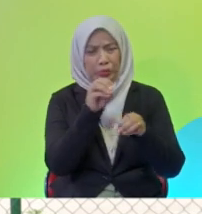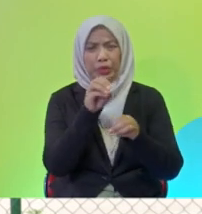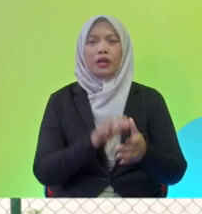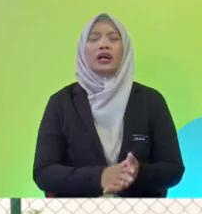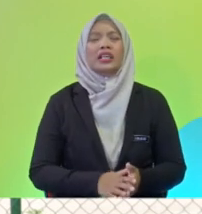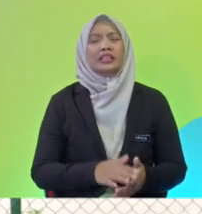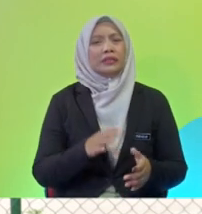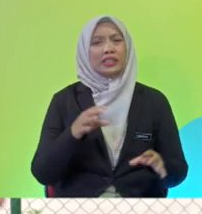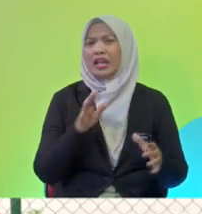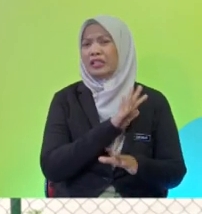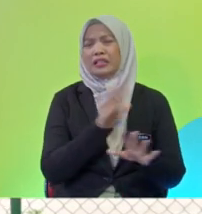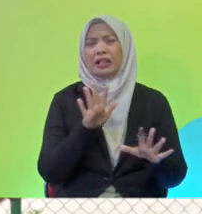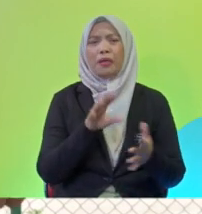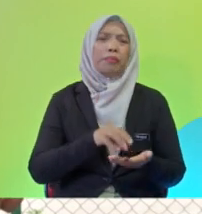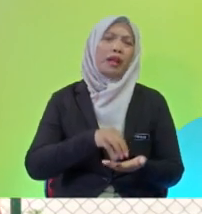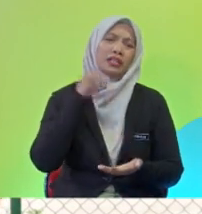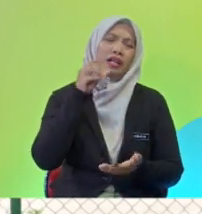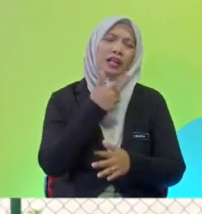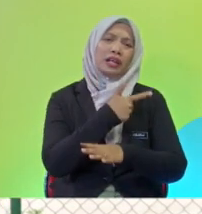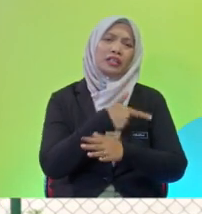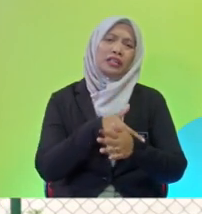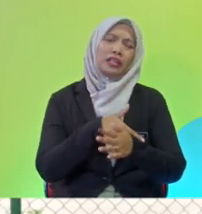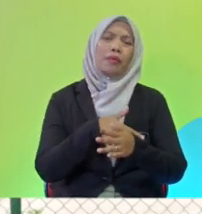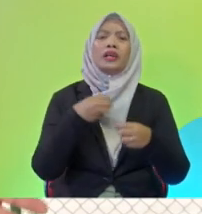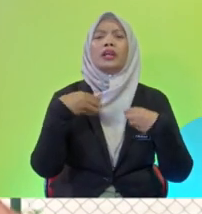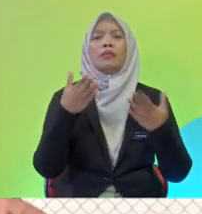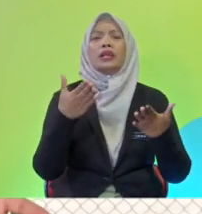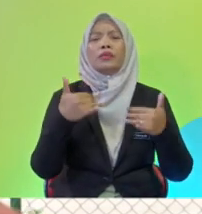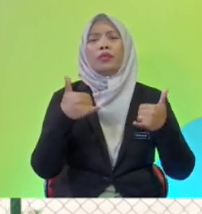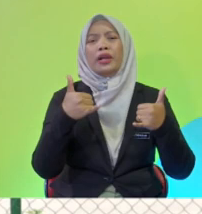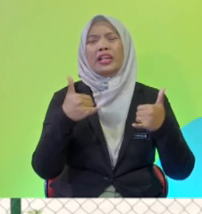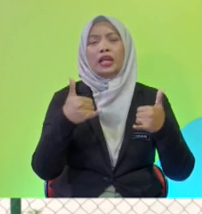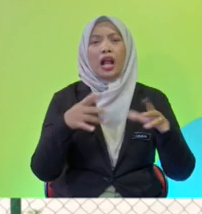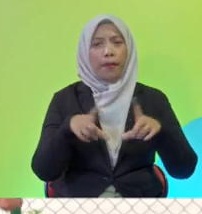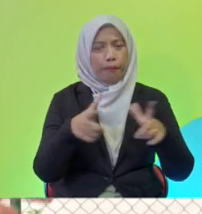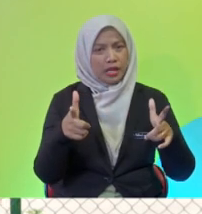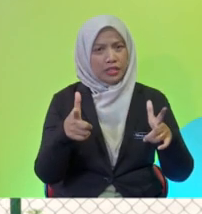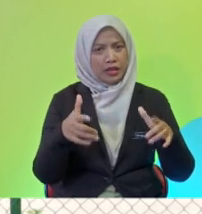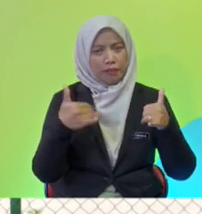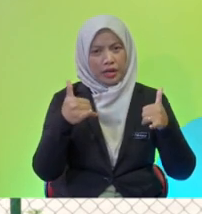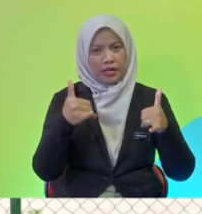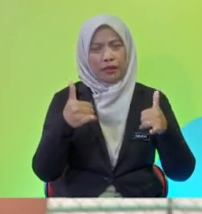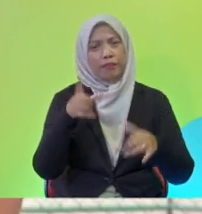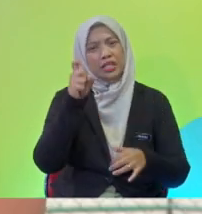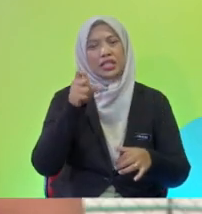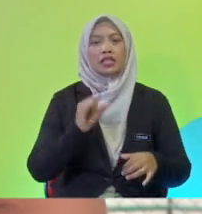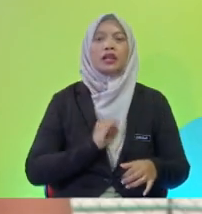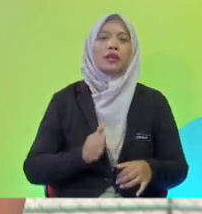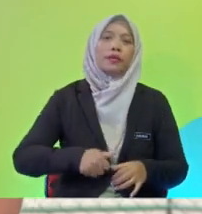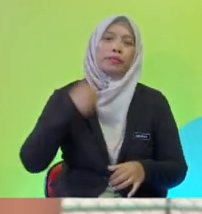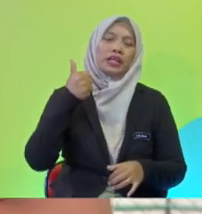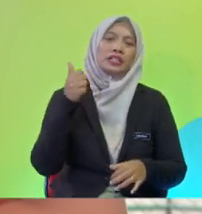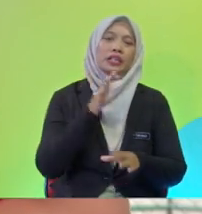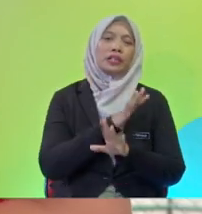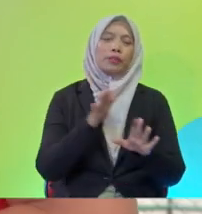tak belajar lagi. Saya tak tahu lagi macam mana nak main. Tapi okay cikgu, lepas saya belajar nanti, saya nak lawan dengan cikgu, mesti saya menang. Boleh, saya pun tak sabar